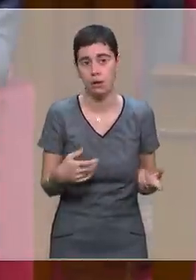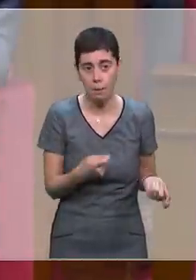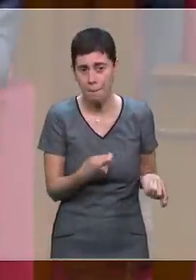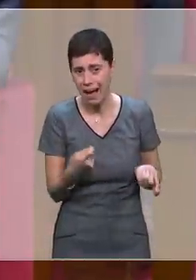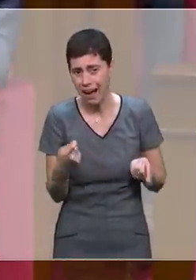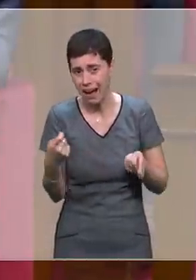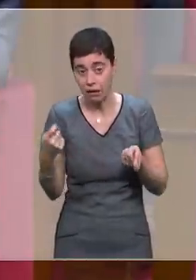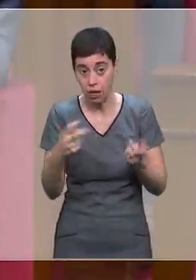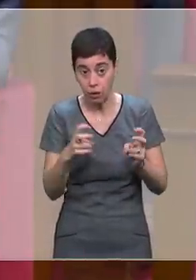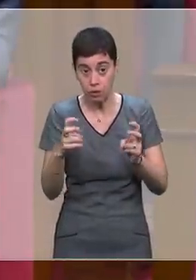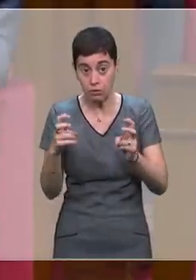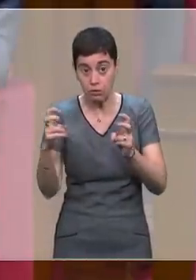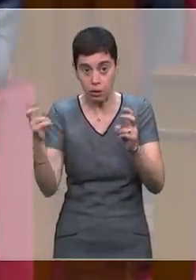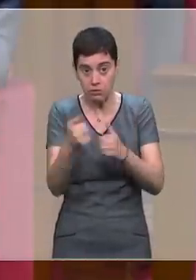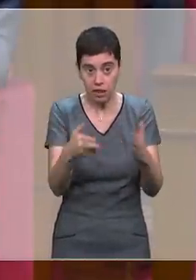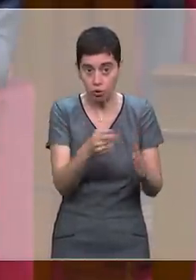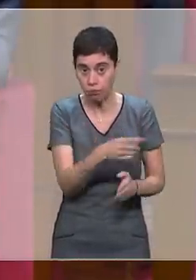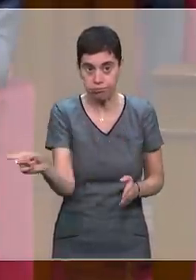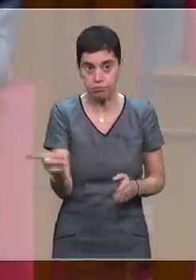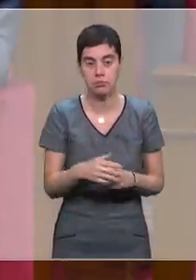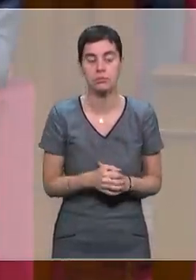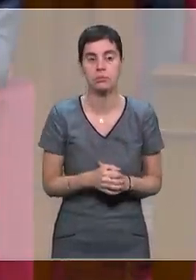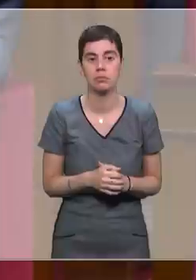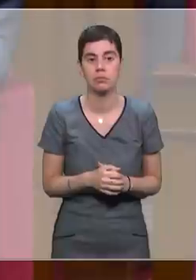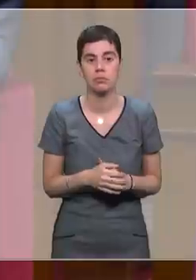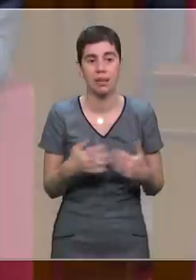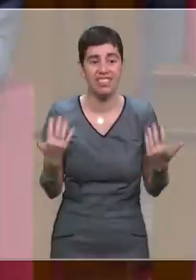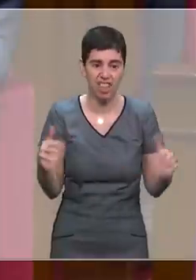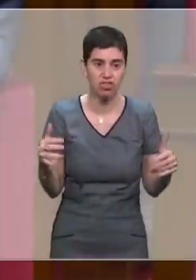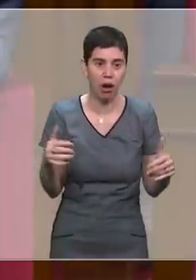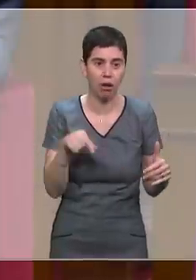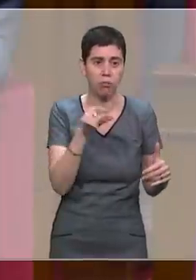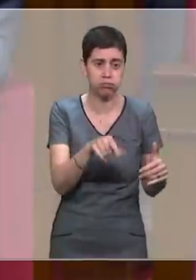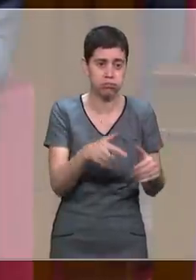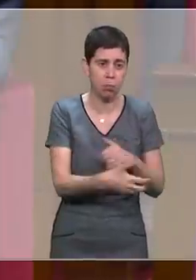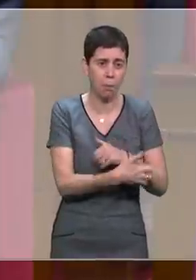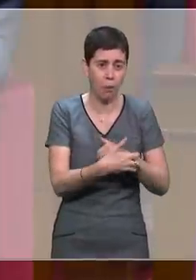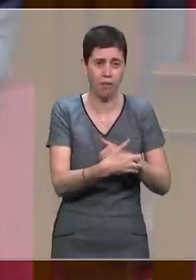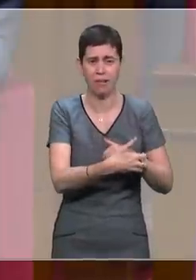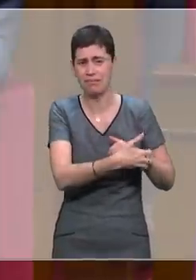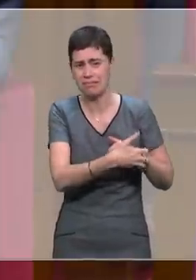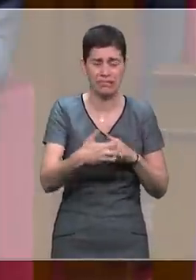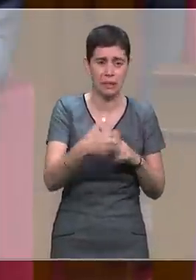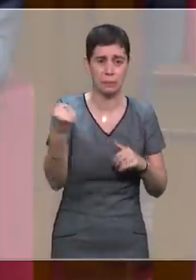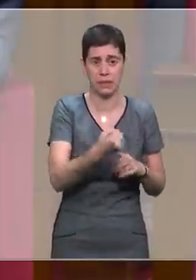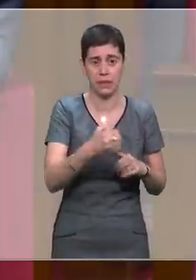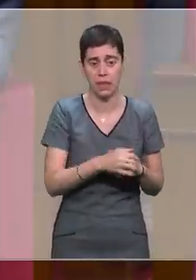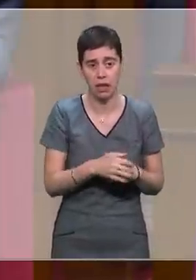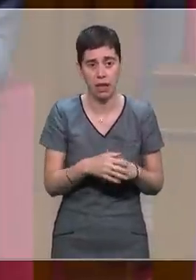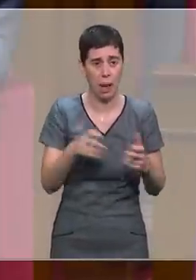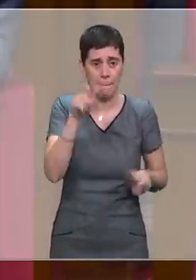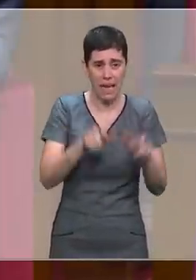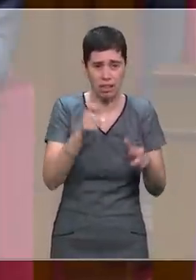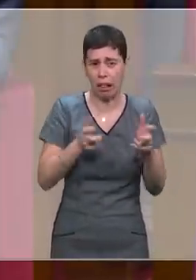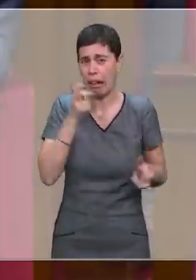augmente, aucun secteur n'est épargné. Déjà hors normes, la grande pauvreté fait des ravages. Aux cris d'alarme et de souffrance de